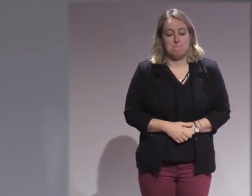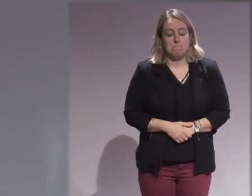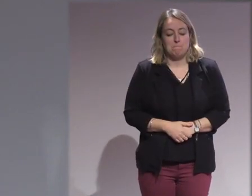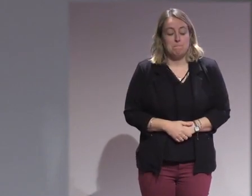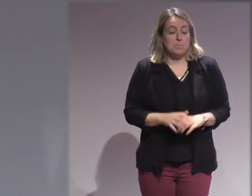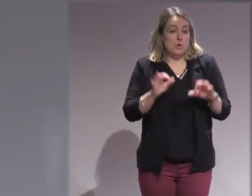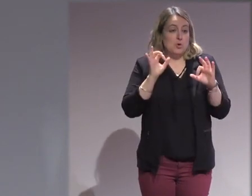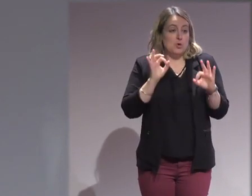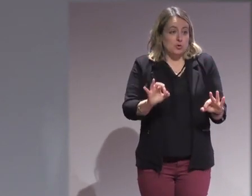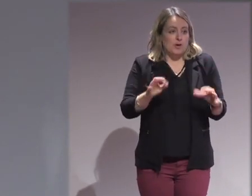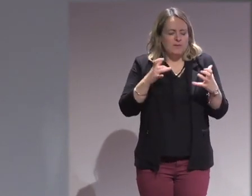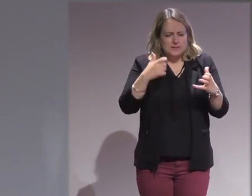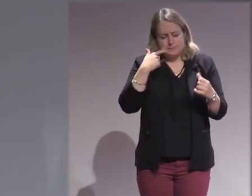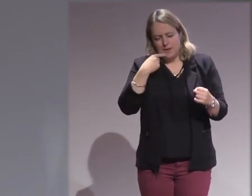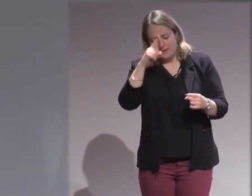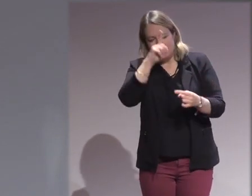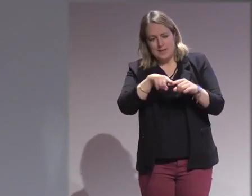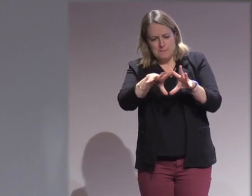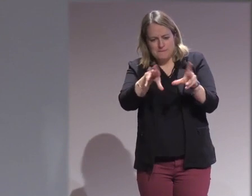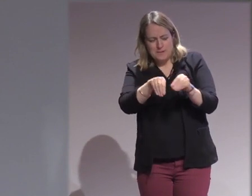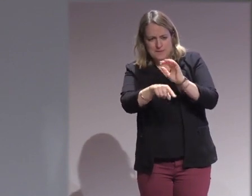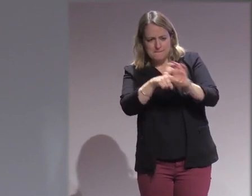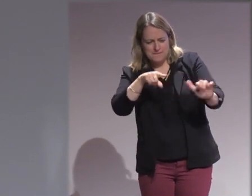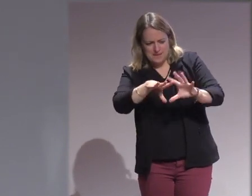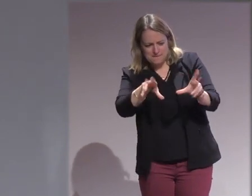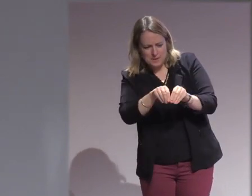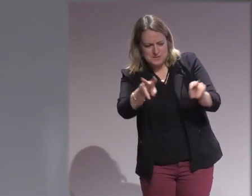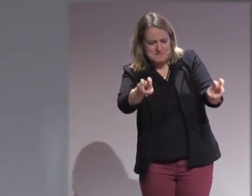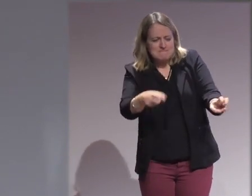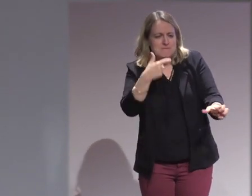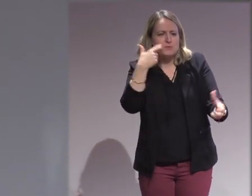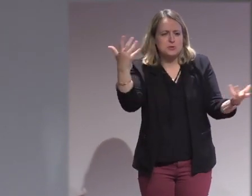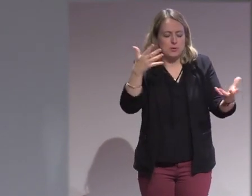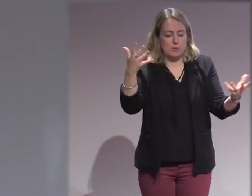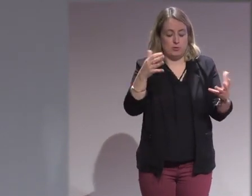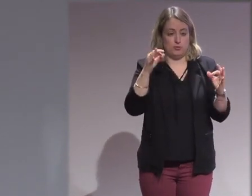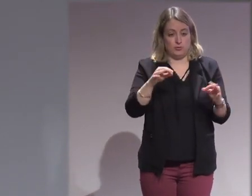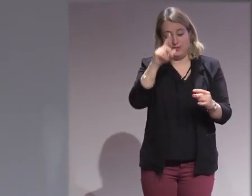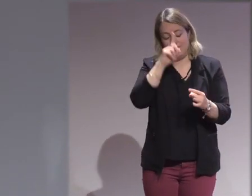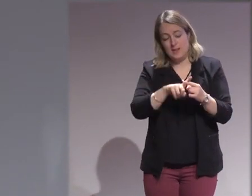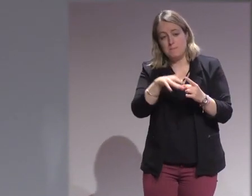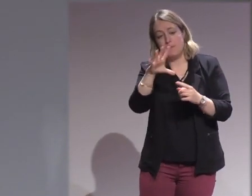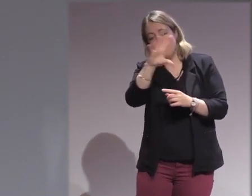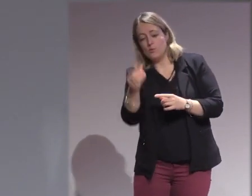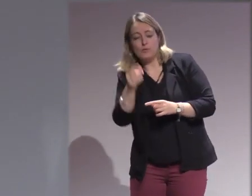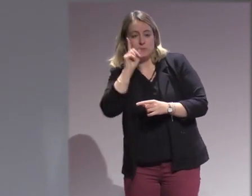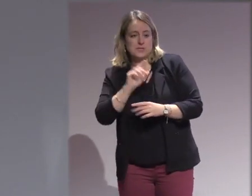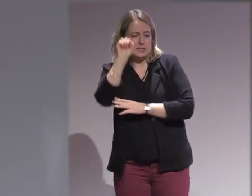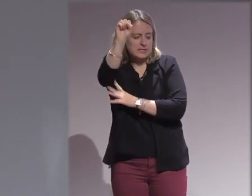l'idée de parler du faire famille de ces points de vue-là, donc effectivement d'une perspective afro-féministe